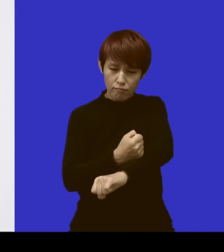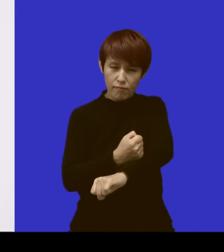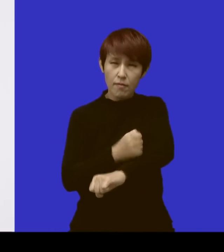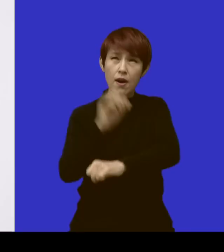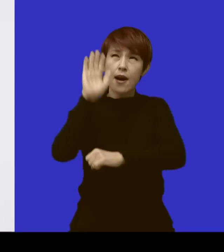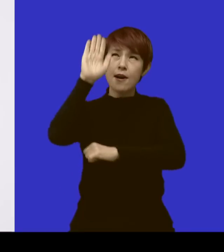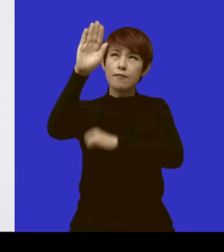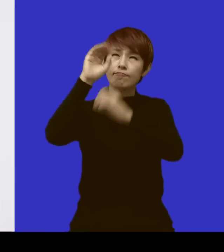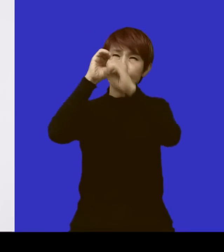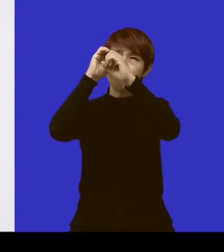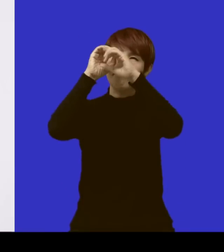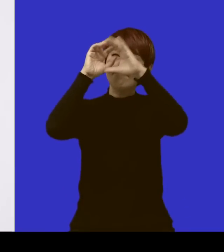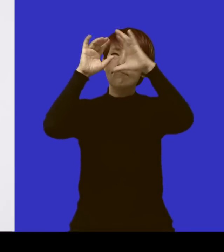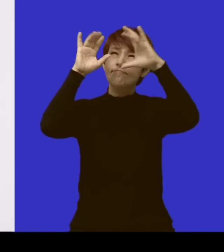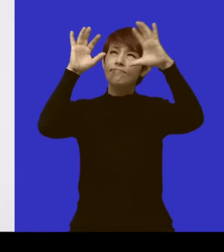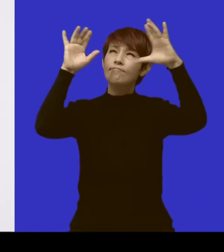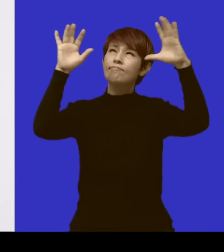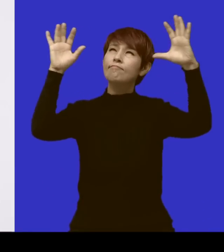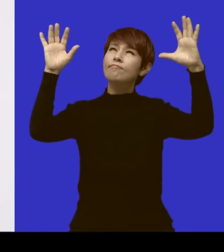청사진과 바벨